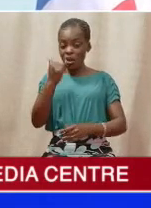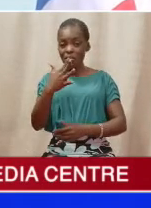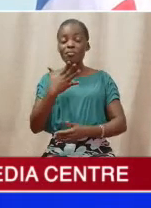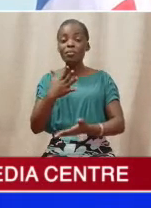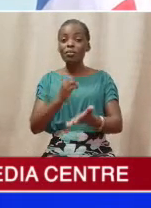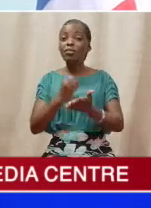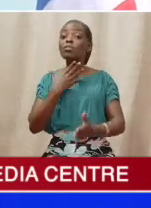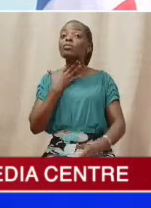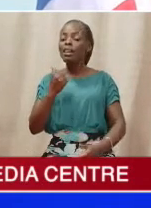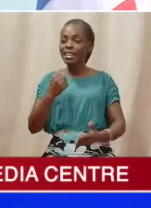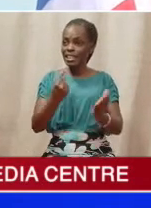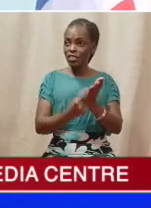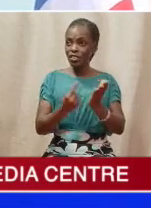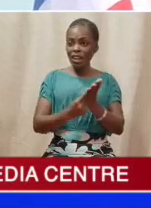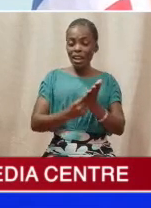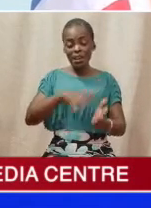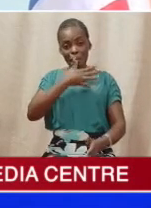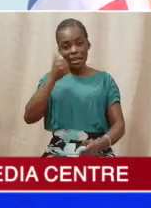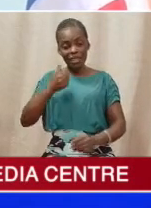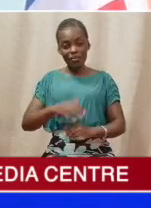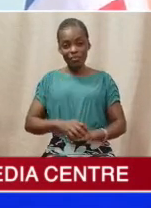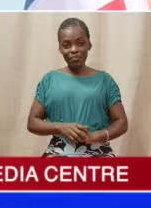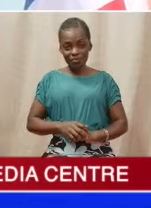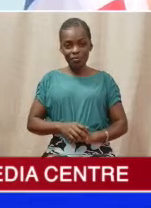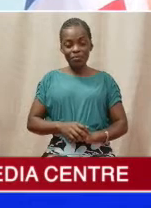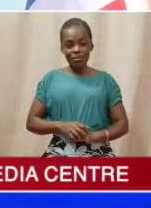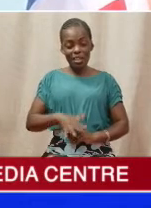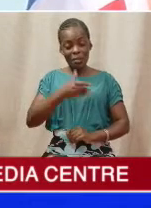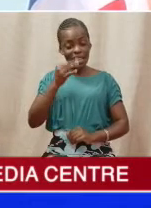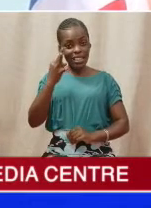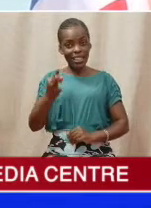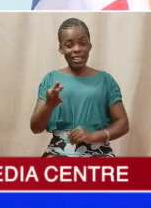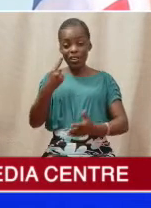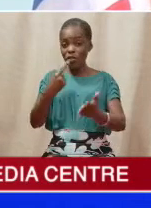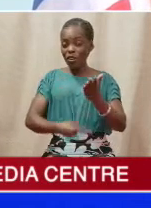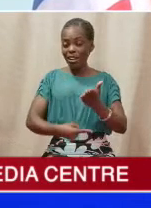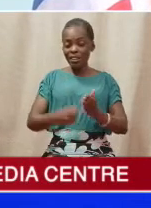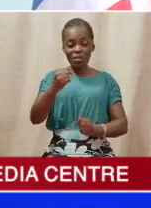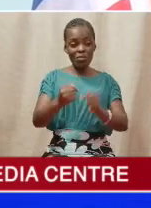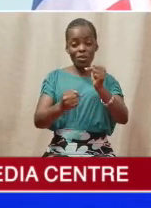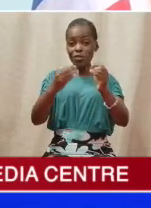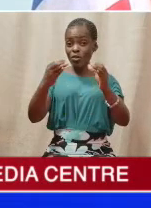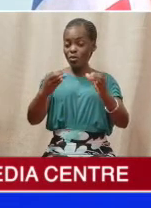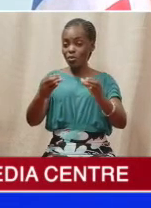twagala Uganda ennungi. Kirungi nti ebibiina